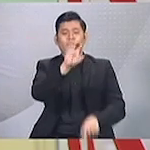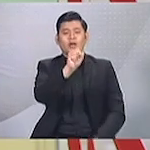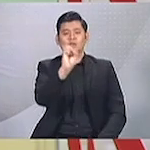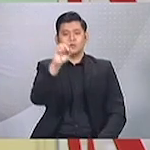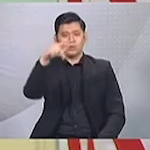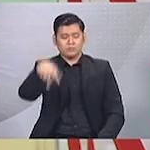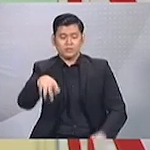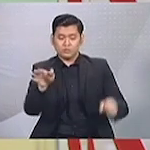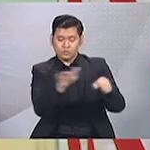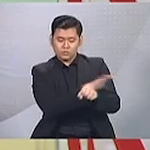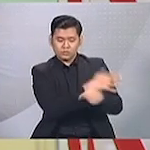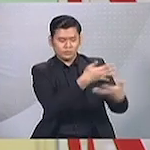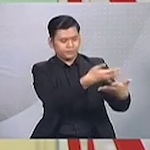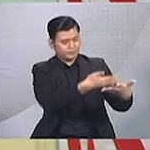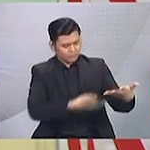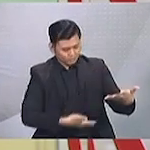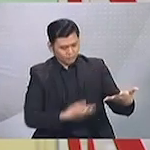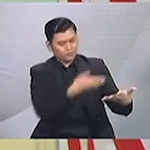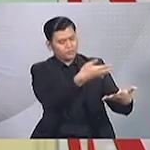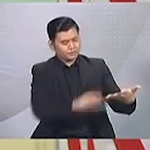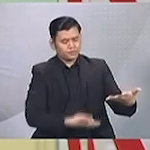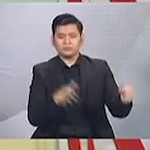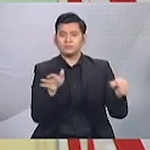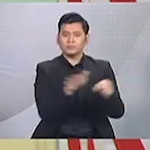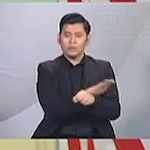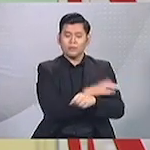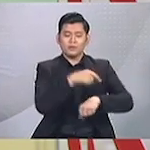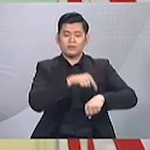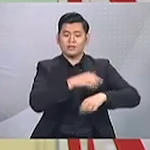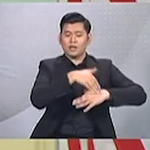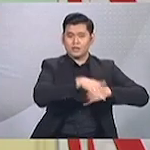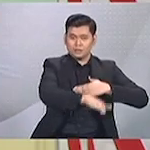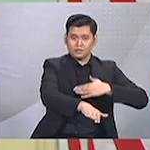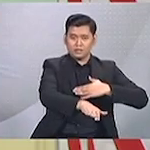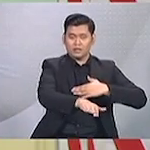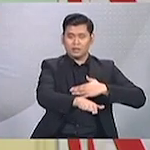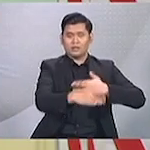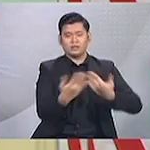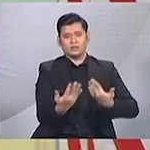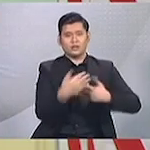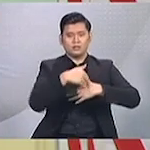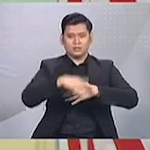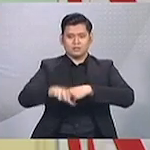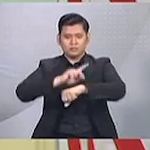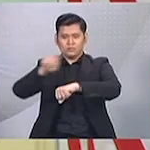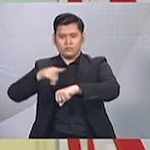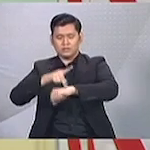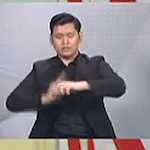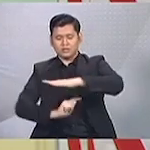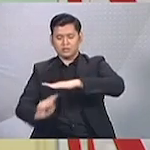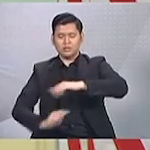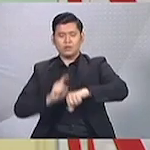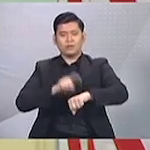lengkap sewaktu menghantar baby tersebut atau anak-anak ke pusat taska, sewaktu